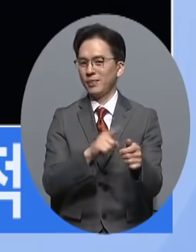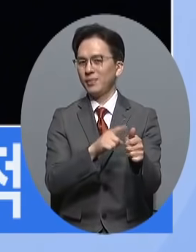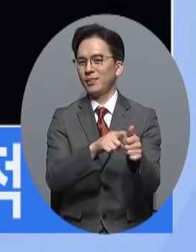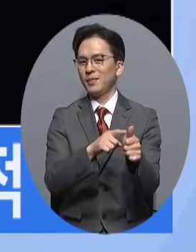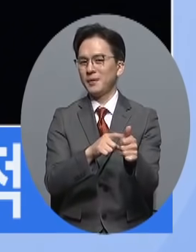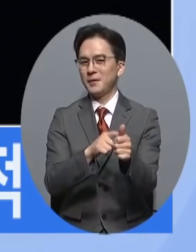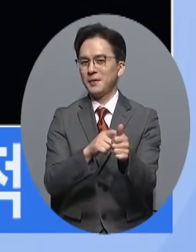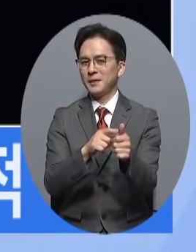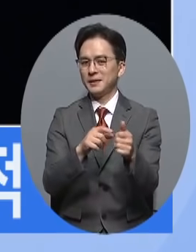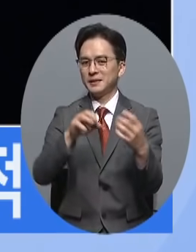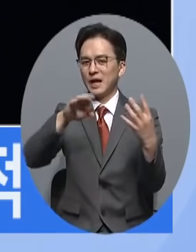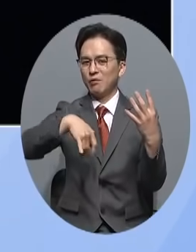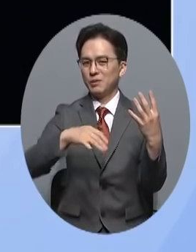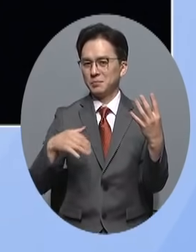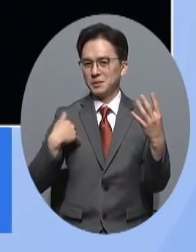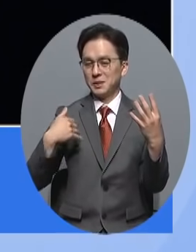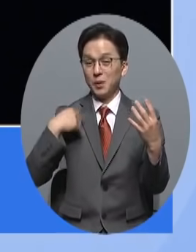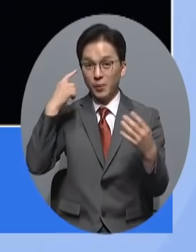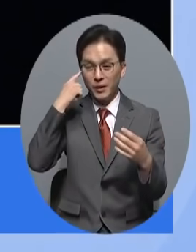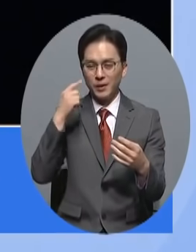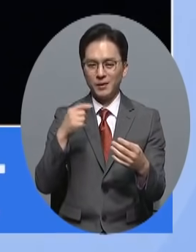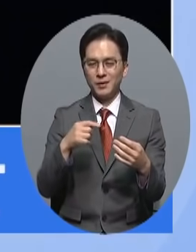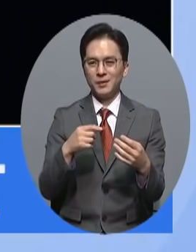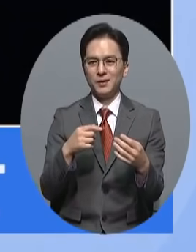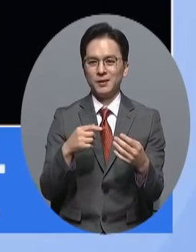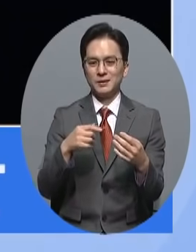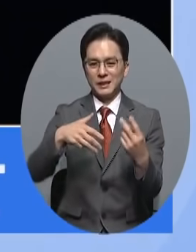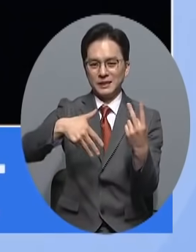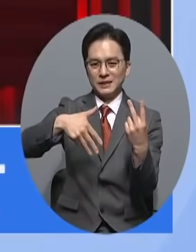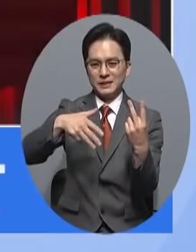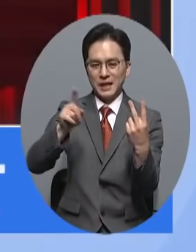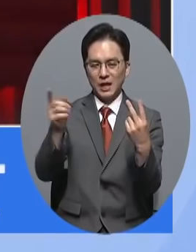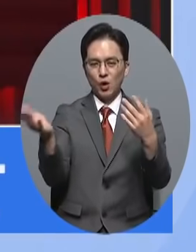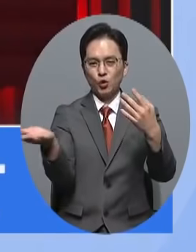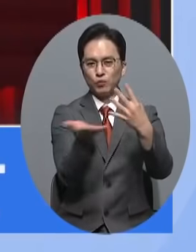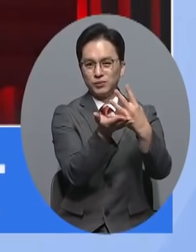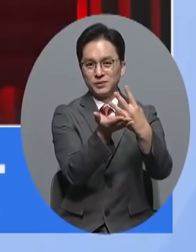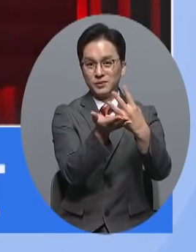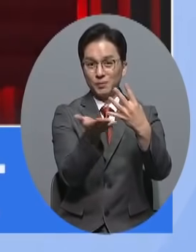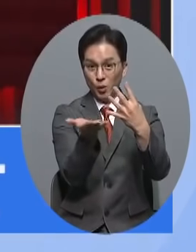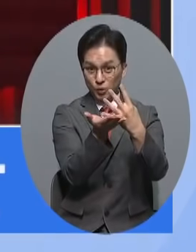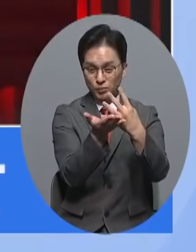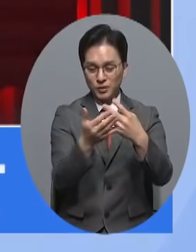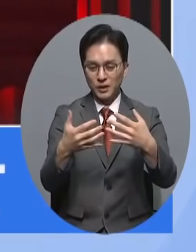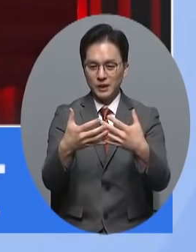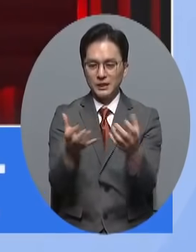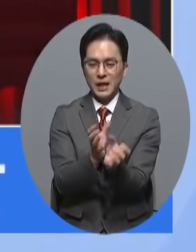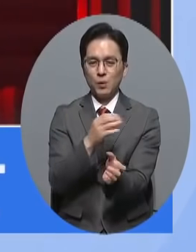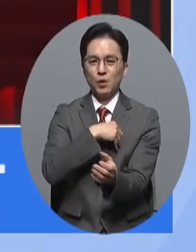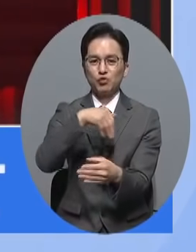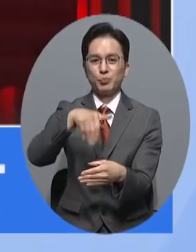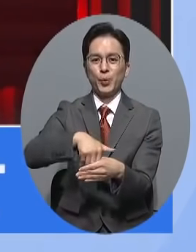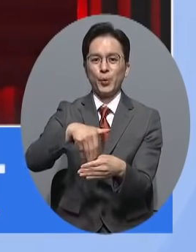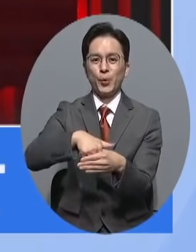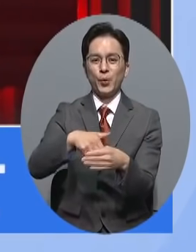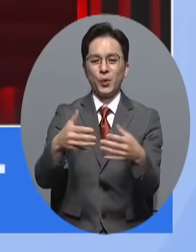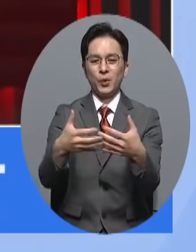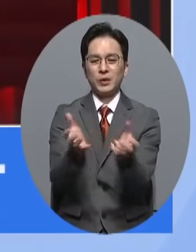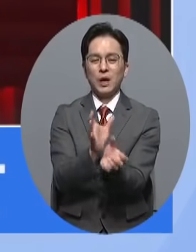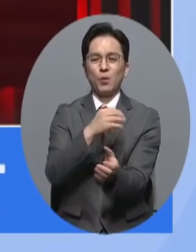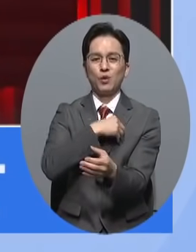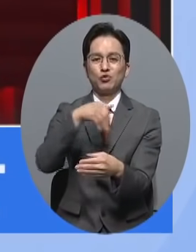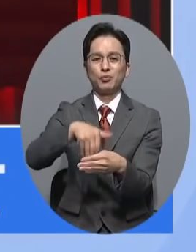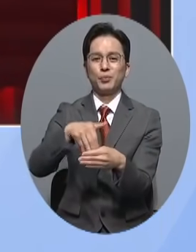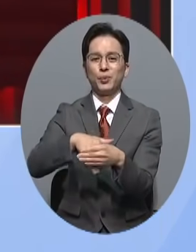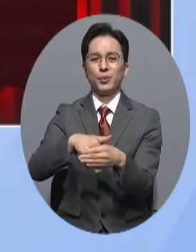TV, 그러니까 저기 사명 컷이 당원 투표 30이 들어갑니다. 예. 당원 투표. 그래서 황교안 후보가 끊임없이 부정선거 이야기를 하는 전략을